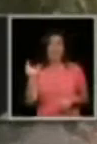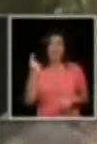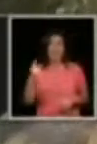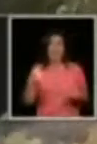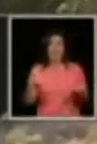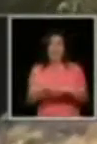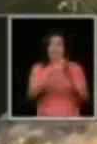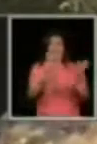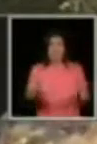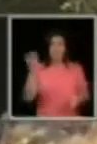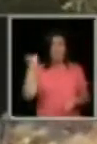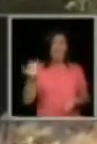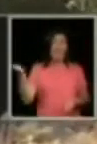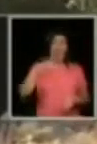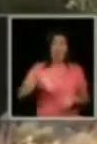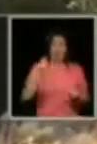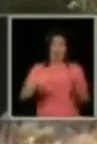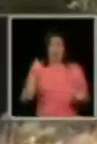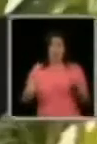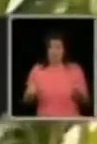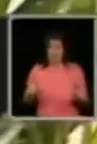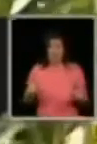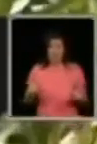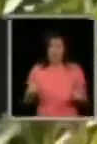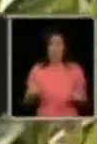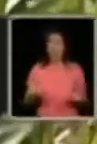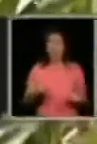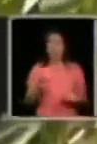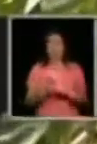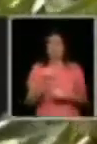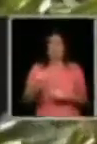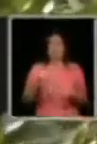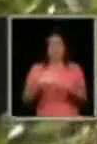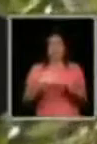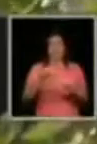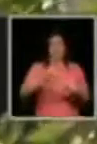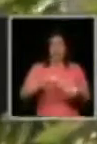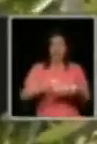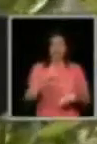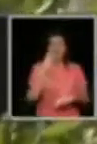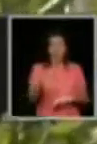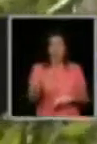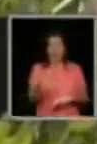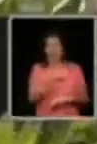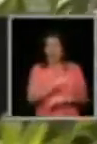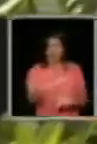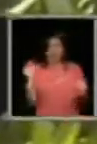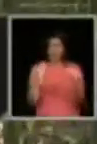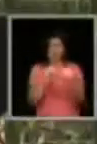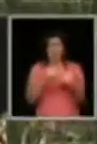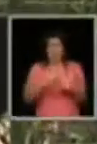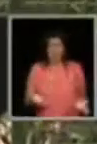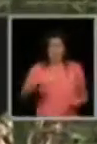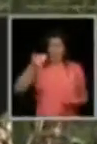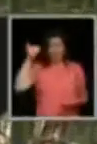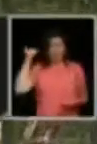הקריירה שלו, הוקמה חברה פרטית שאשתו בעצם היא אחת הבעלים של החברה הזאת, ש... עוסקת בהוסטלים